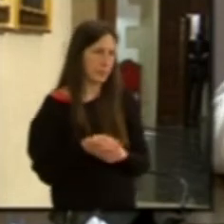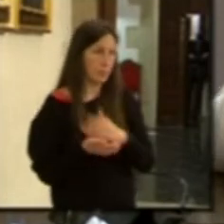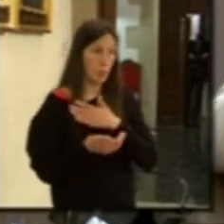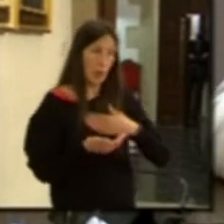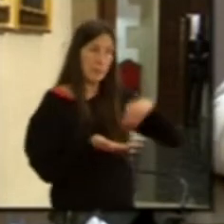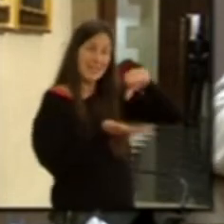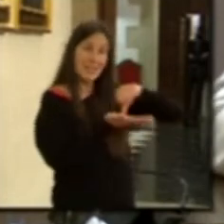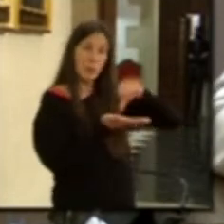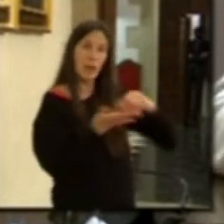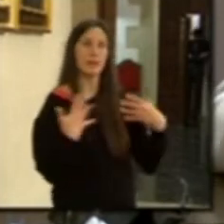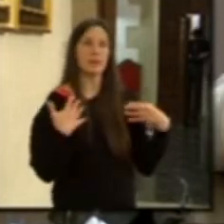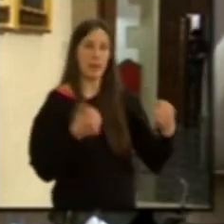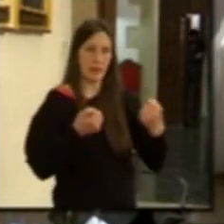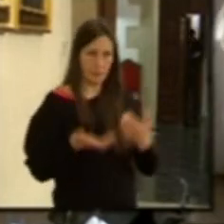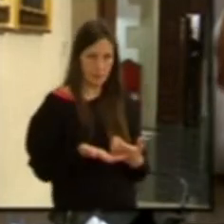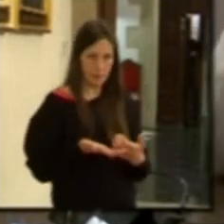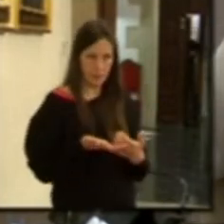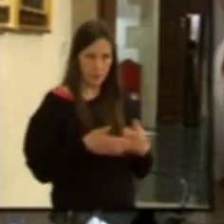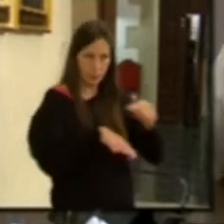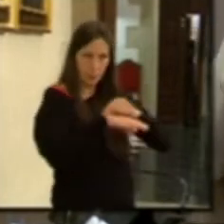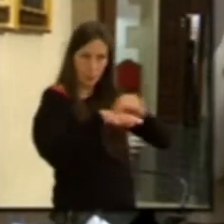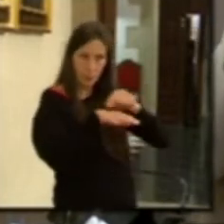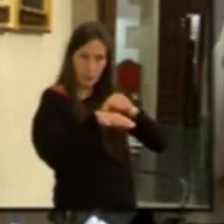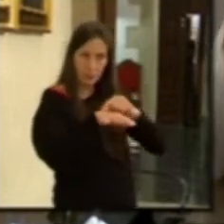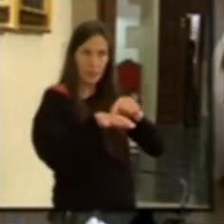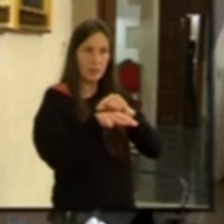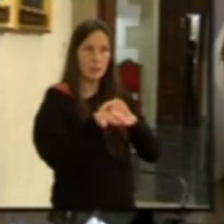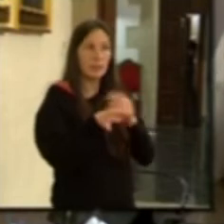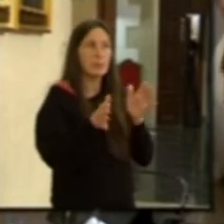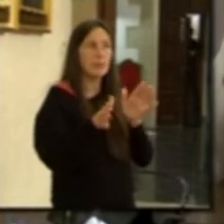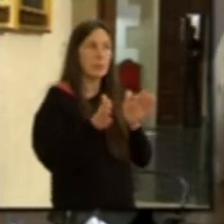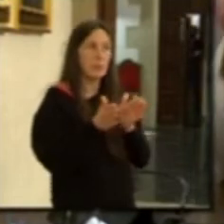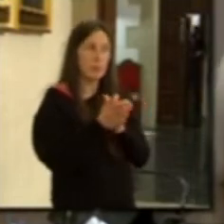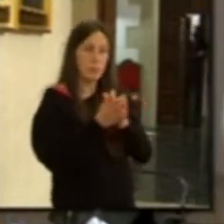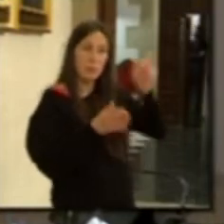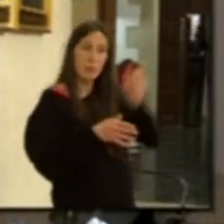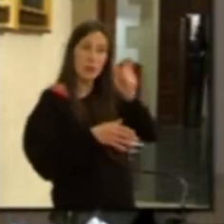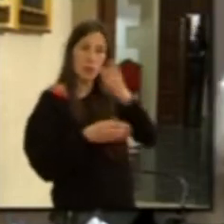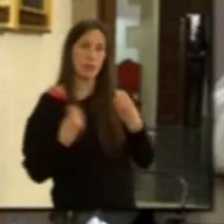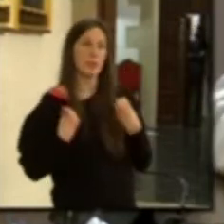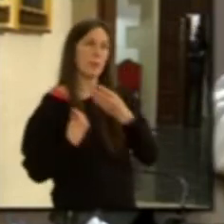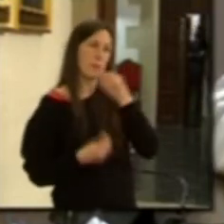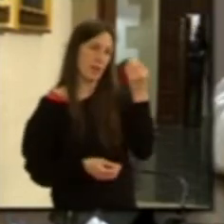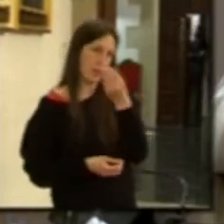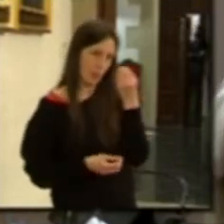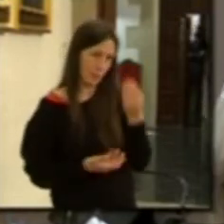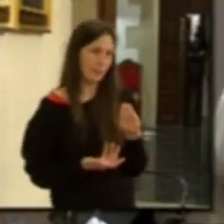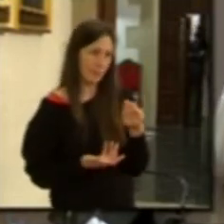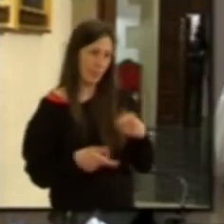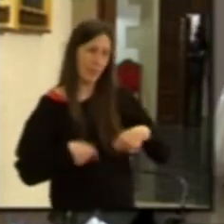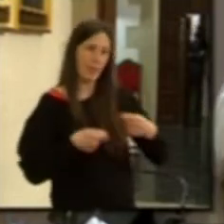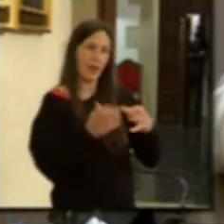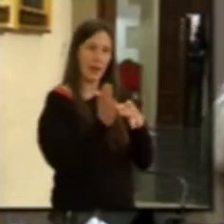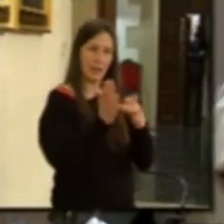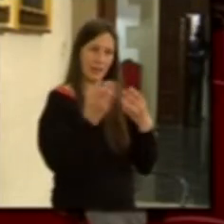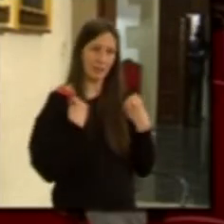aquesta ciutat saludable, de que totes les polítiques que fem pensem en que la gent pugui tenir una millor vida. I va lligat a buscar aquesta qualitat de